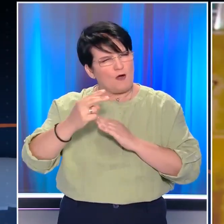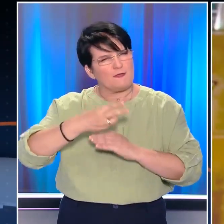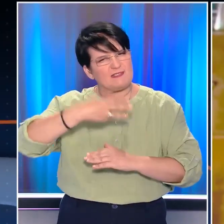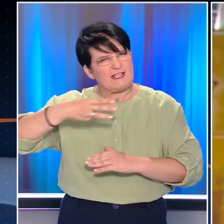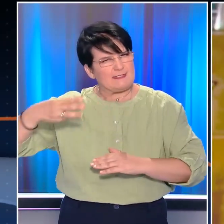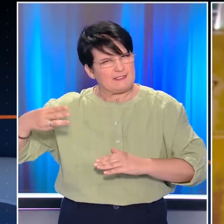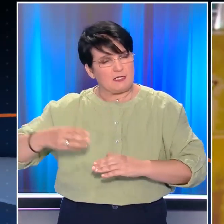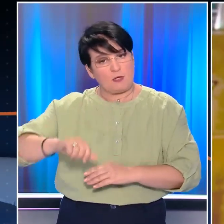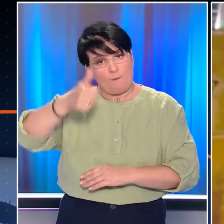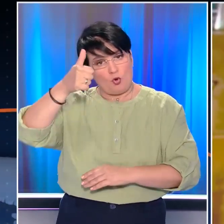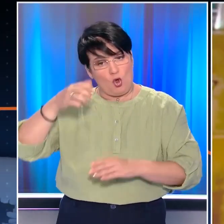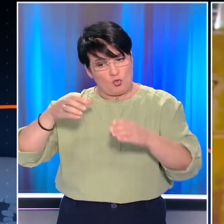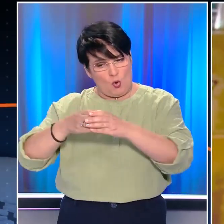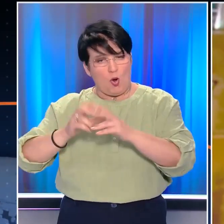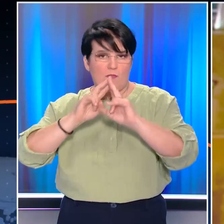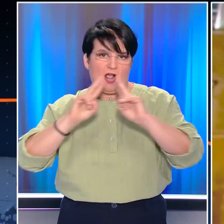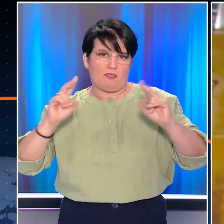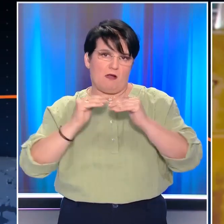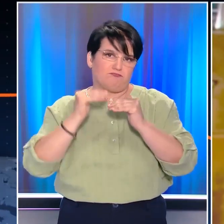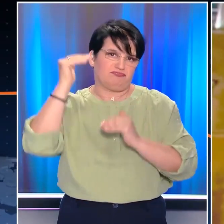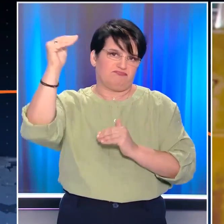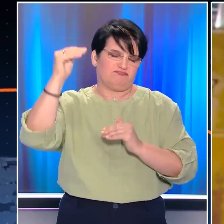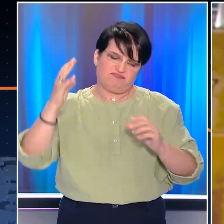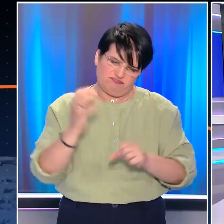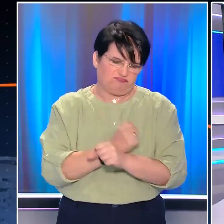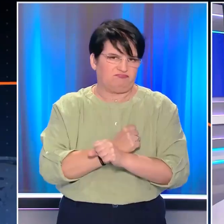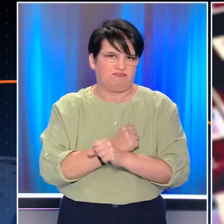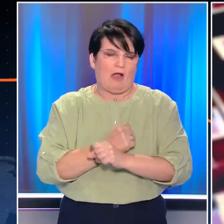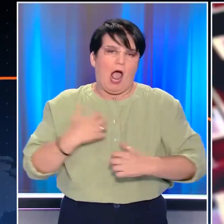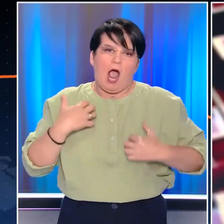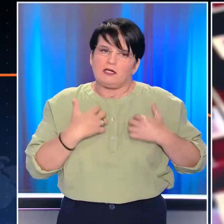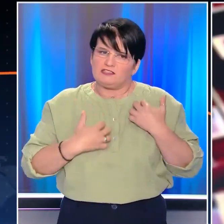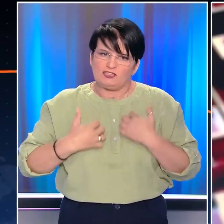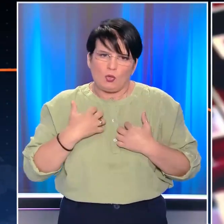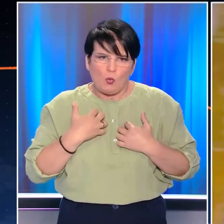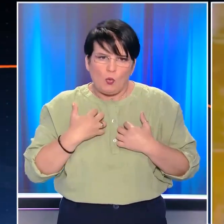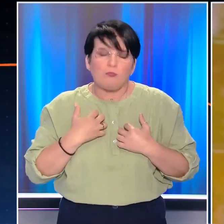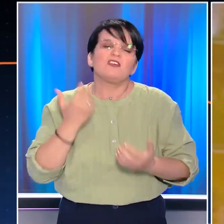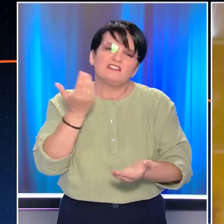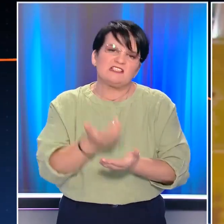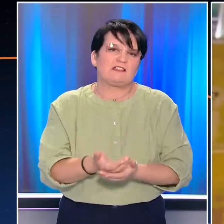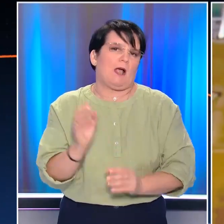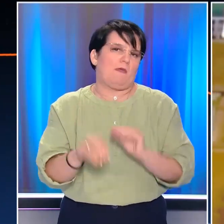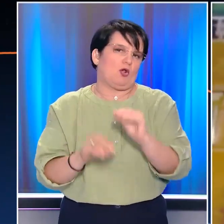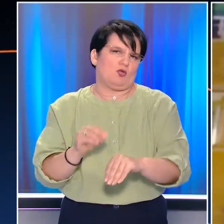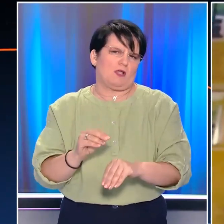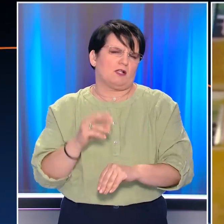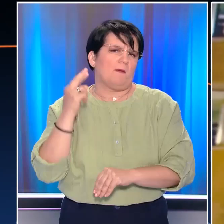ο ΣΥΡΙΖΑ θα είναι πρώτο κόμμα με καθαρή διαφορά. Ζητάμε εκλογές γιατί ανησυχούμε. Νομίζω ότι ο κ. Μητσοτάκης είναι προφανές